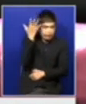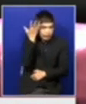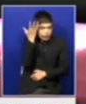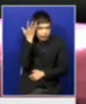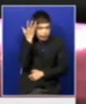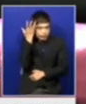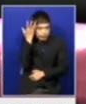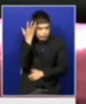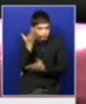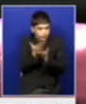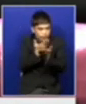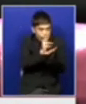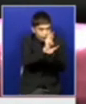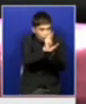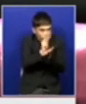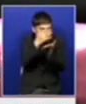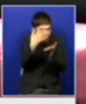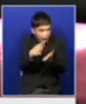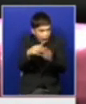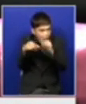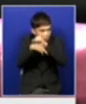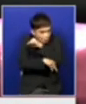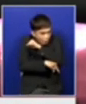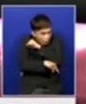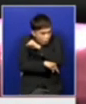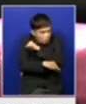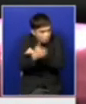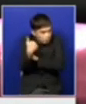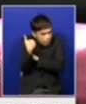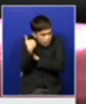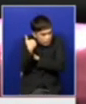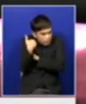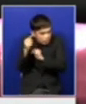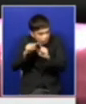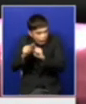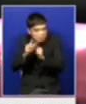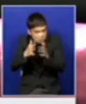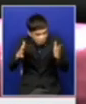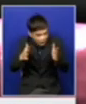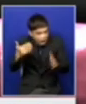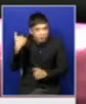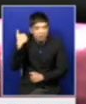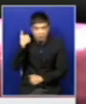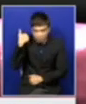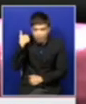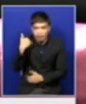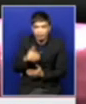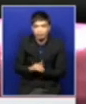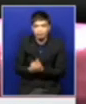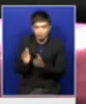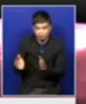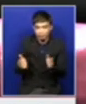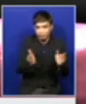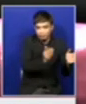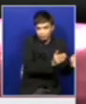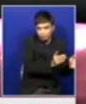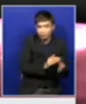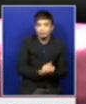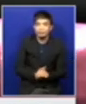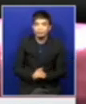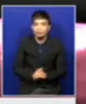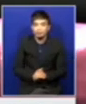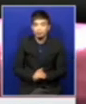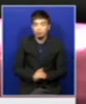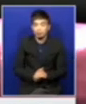ช่องทางนำไปสู่การทุจริตคอร์รัปชันตามมาอย่างโมโหลานยังมีอีกท่านหนึ่งค่ะให้ข้อมูลว่าขณ